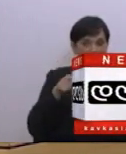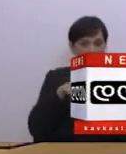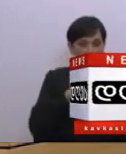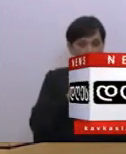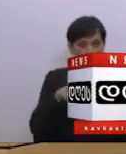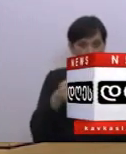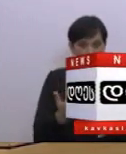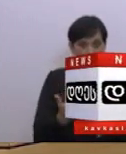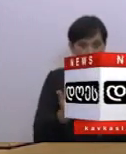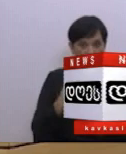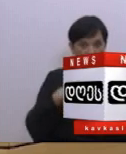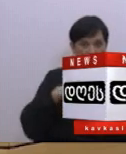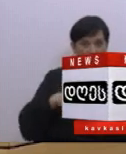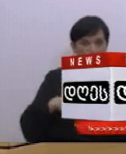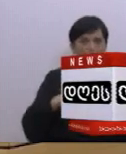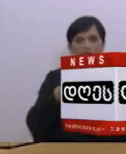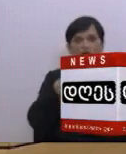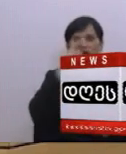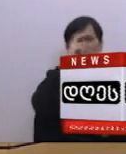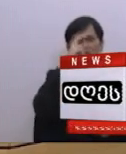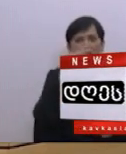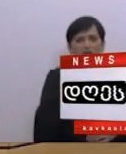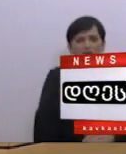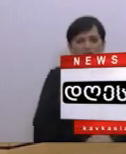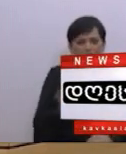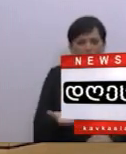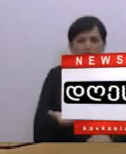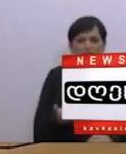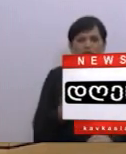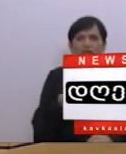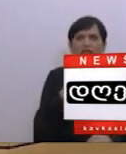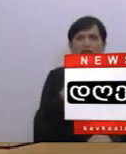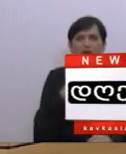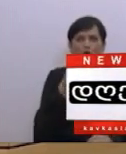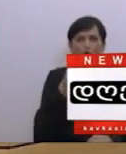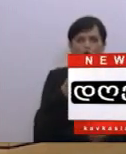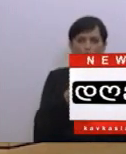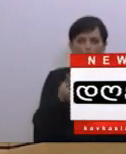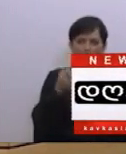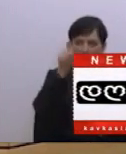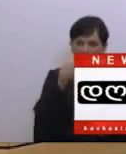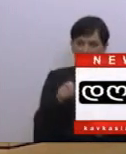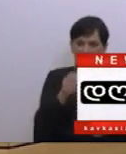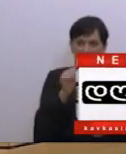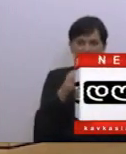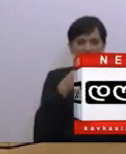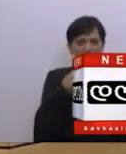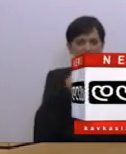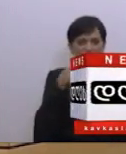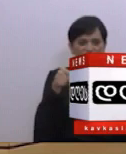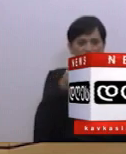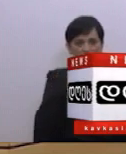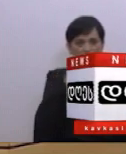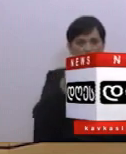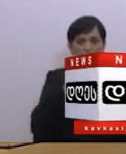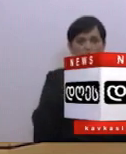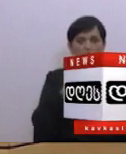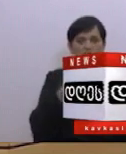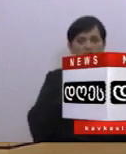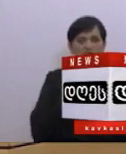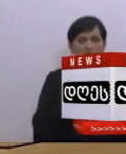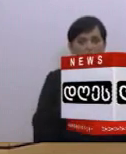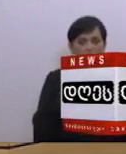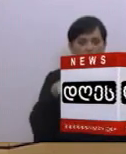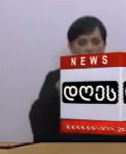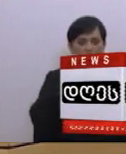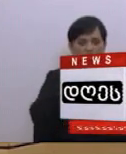როგორც გადავიტანეთ, მაშინ ხელისუფლება რა თმიდა? Რატო ბრძანდებით ან თქვენ მინისტრი, ან სხვა ადამიანები, მის და კაბინეტის წარმომადგენლები, თუ